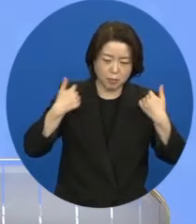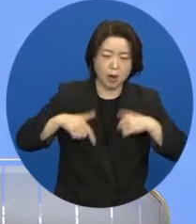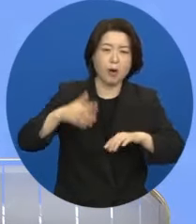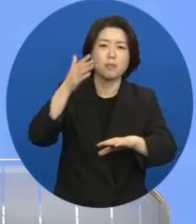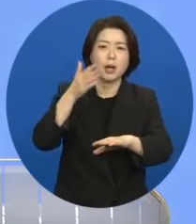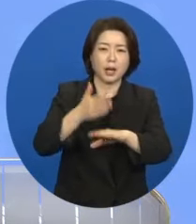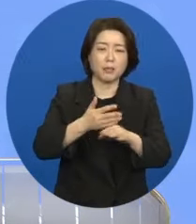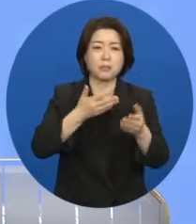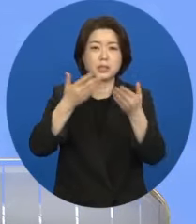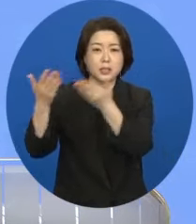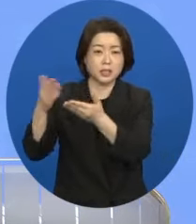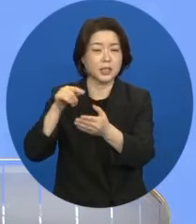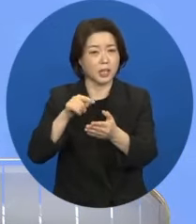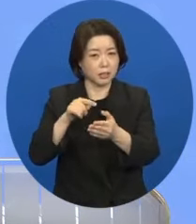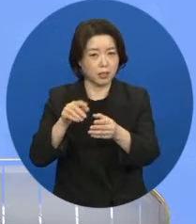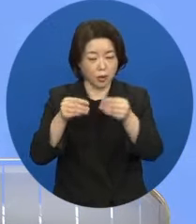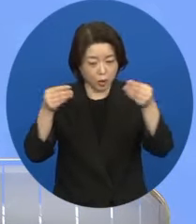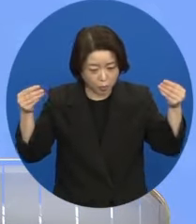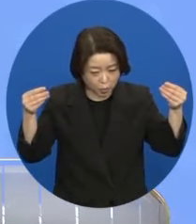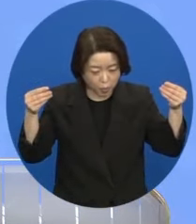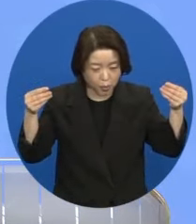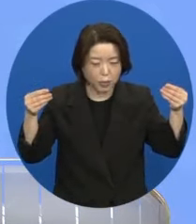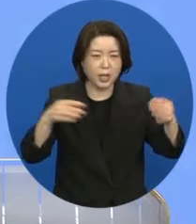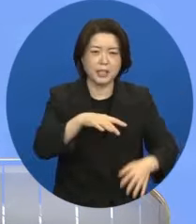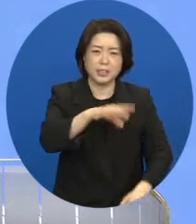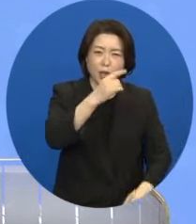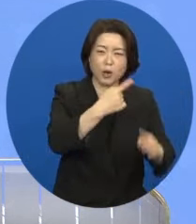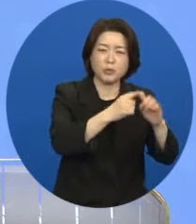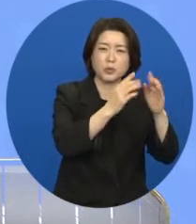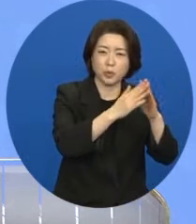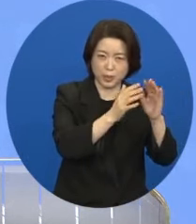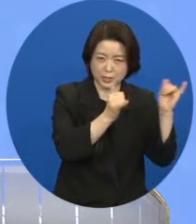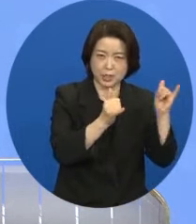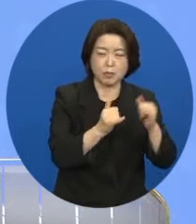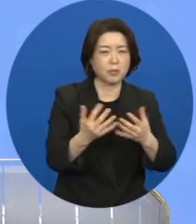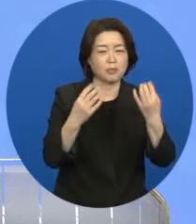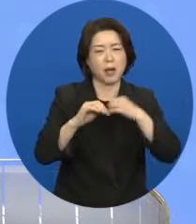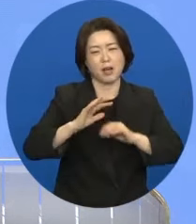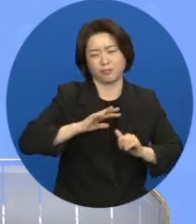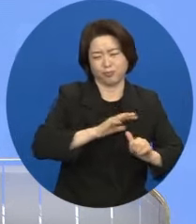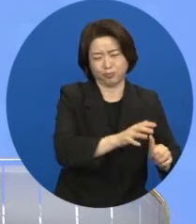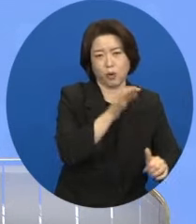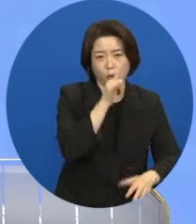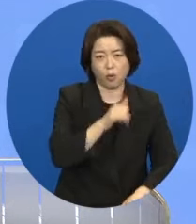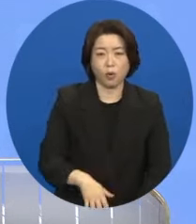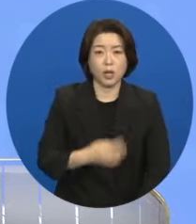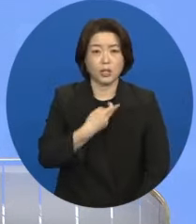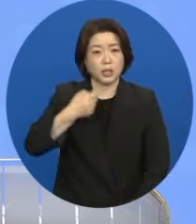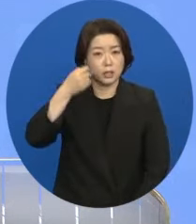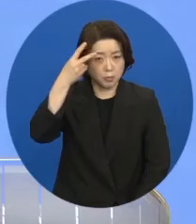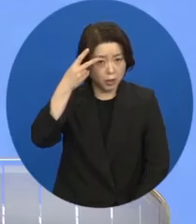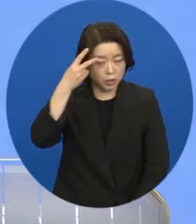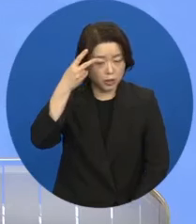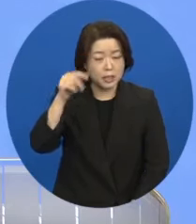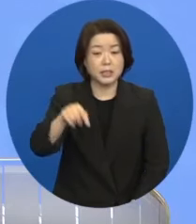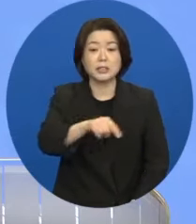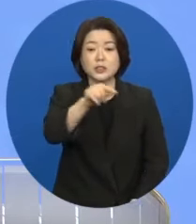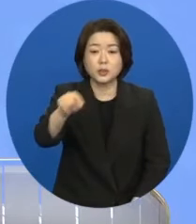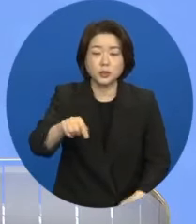감사를 보십시오 초대 기독교인들 교인들은 참 많은 박해를 당했는데 사도 바울이 그